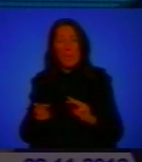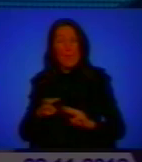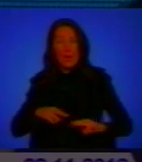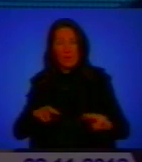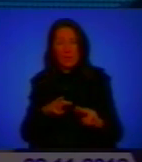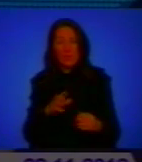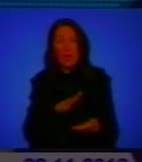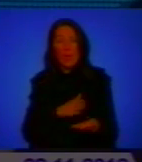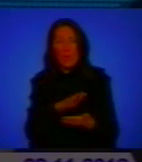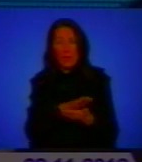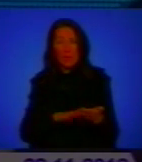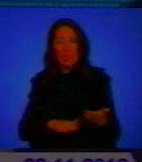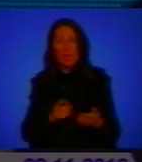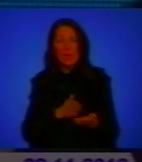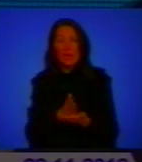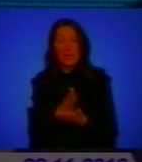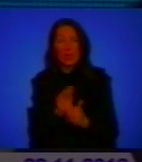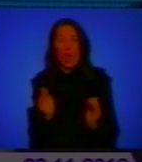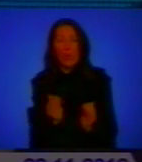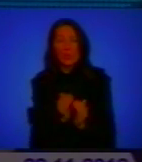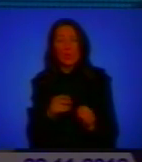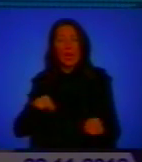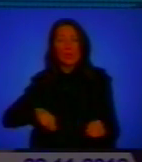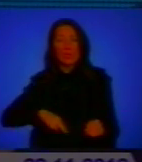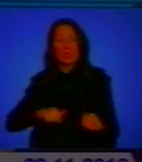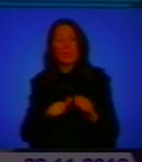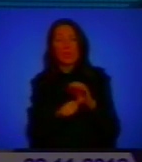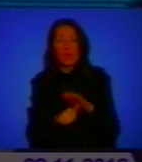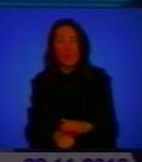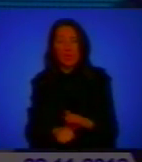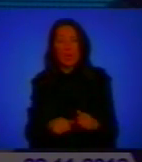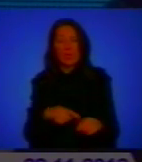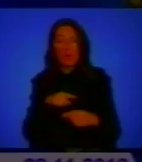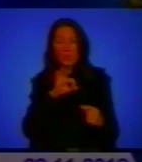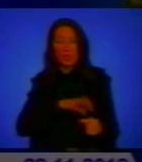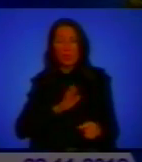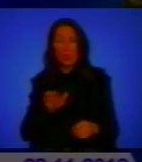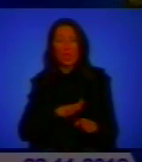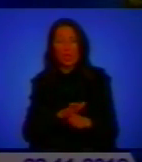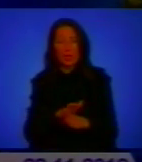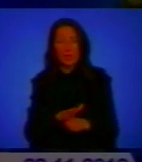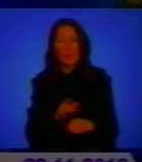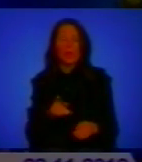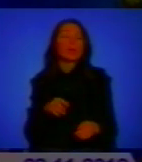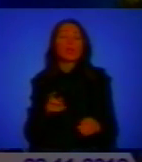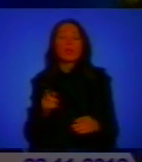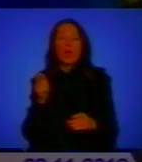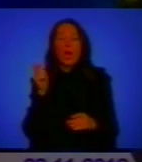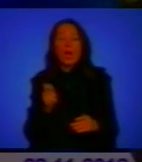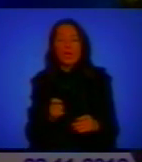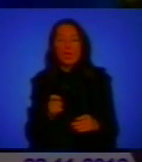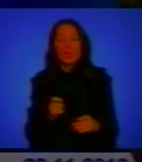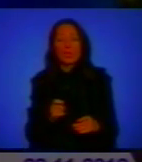на дерегуляцию, на уменьшение административного давления на бизнес, и она будет реализована. Під час з'їзду голова уряду